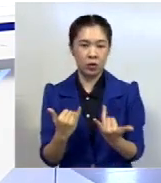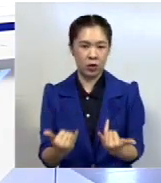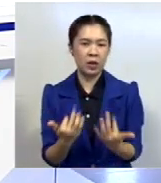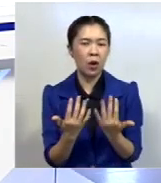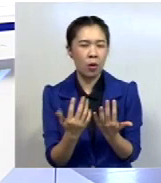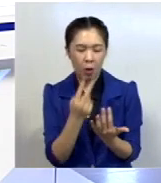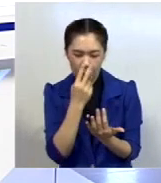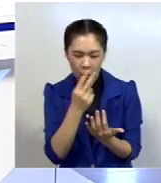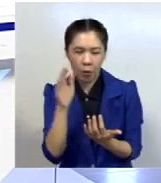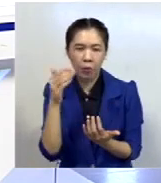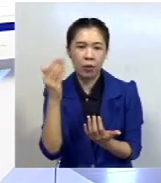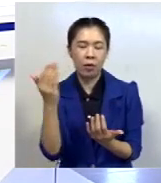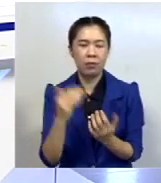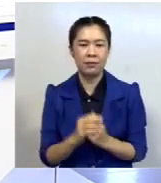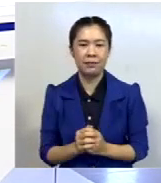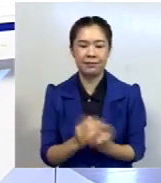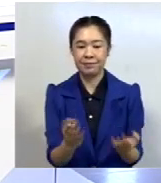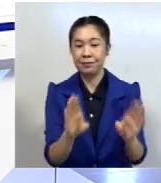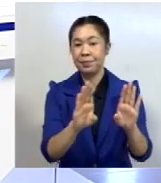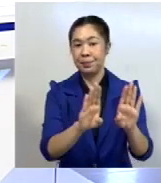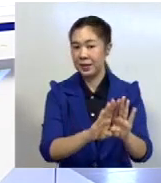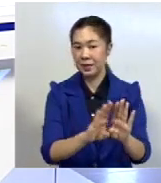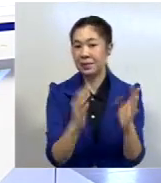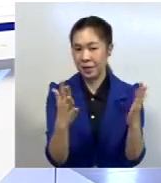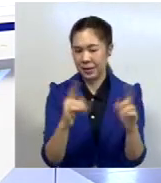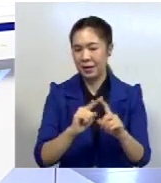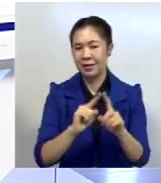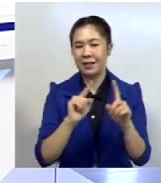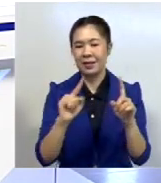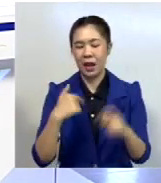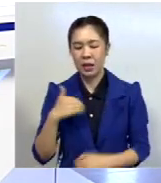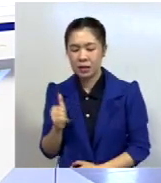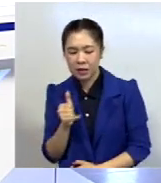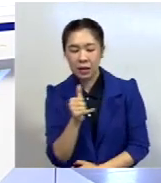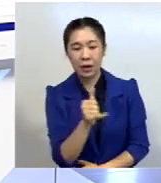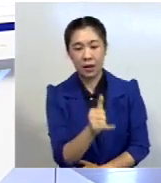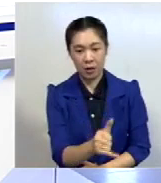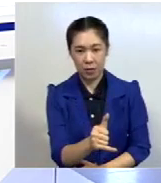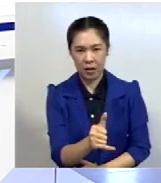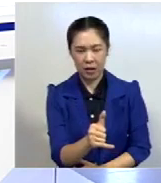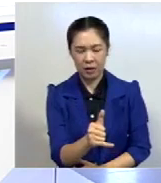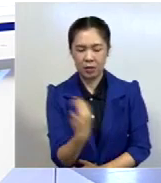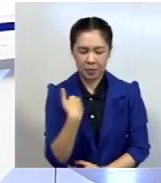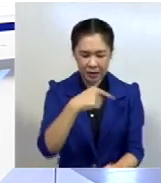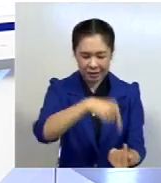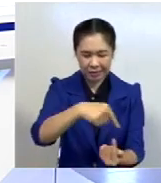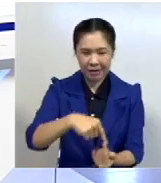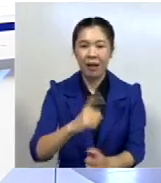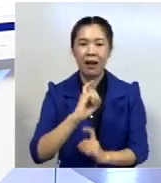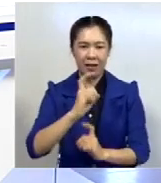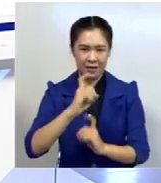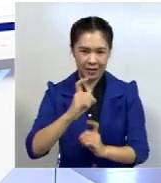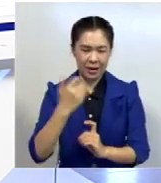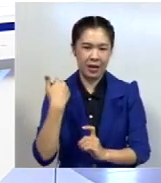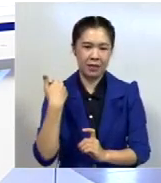นนะคะดูสถานการณ์เพราะว่าถึงแม้ไม่ได้ปิดสถานที่ท่องเที่ยวแต่ว่าการเข้าไปในพื้นที่อาจจะยังมีบางพื้นที่ที่อันตรายบ